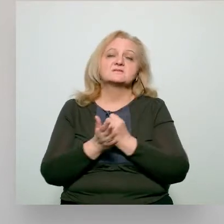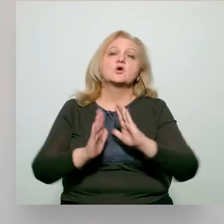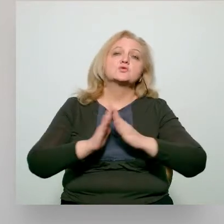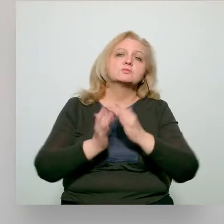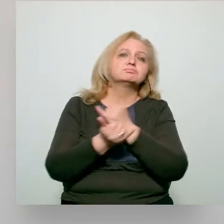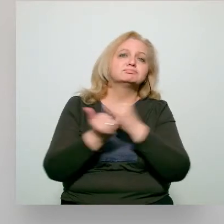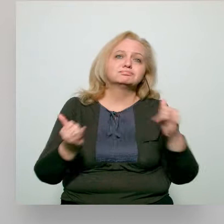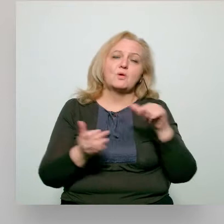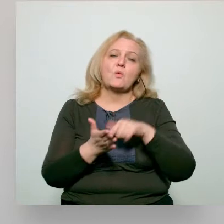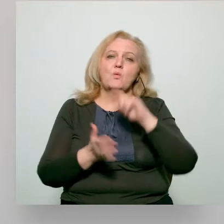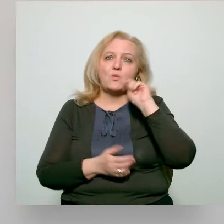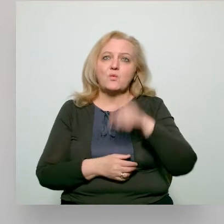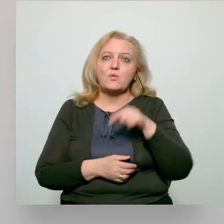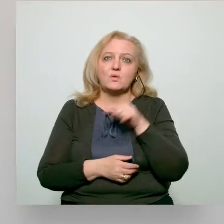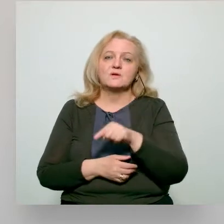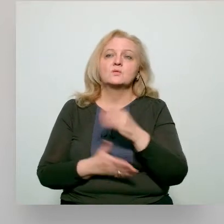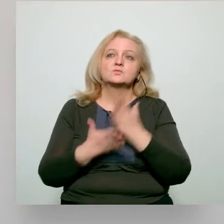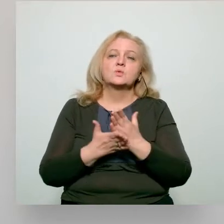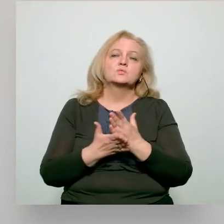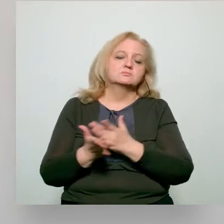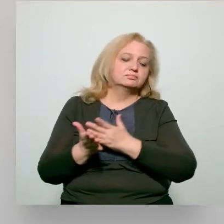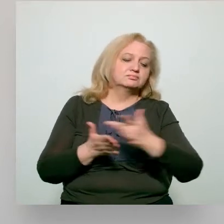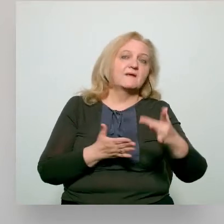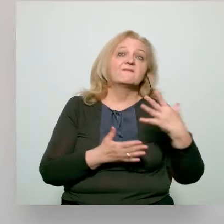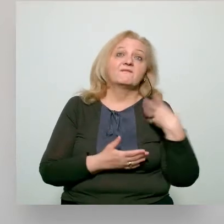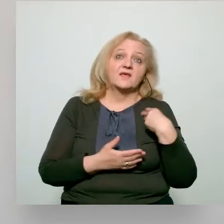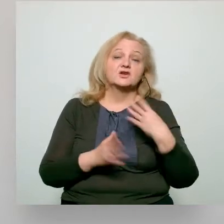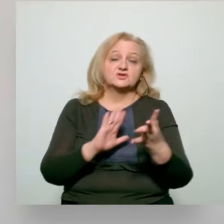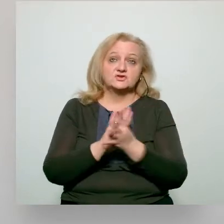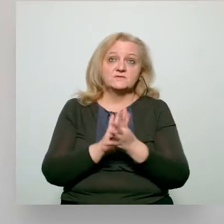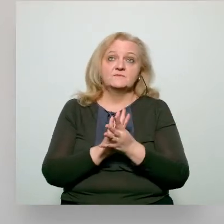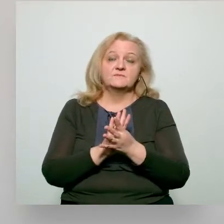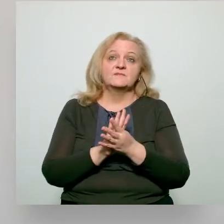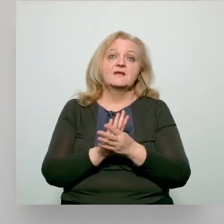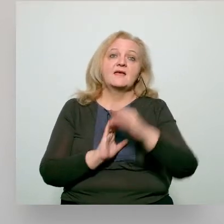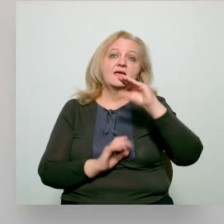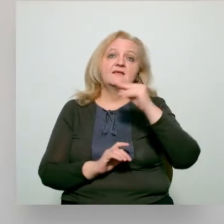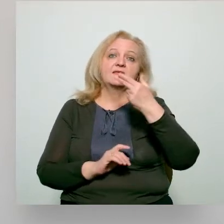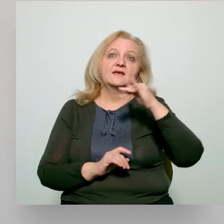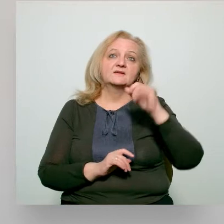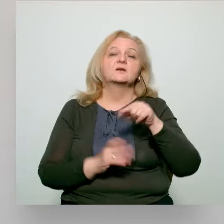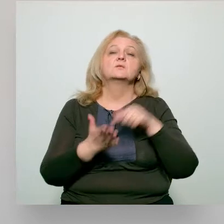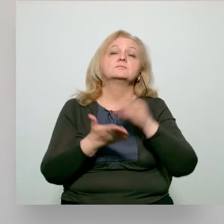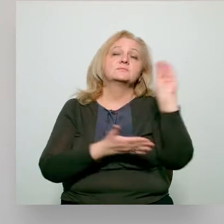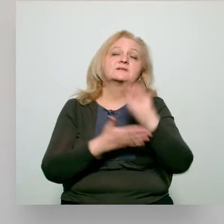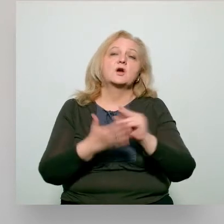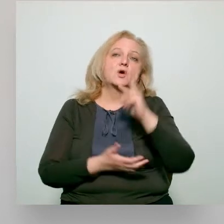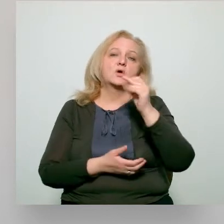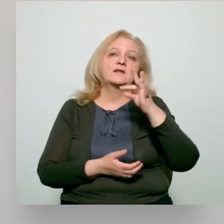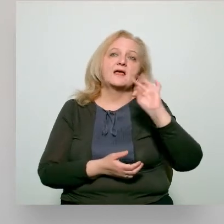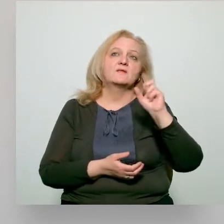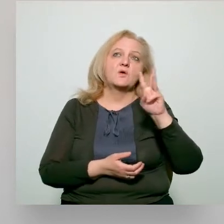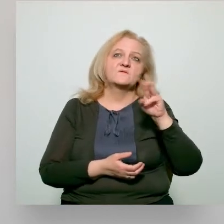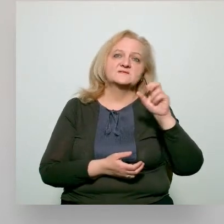już wyszła w wiek XIX Eneidą, napisaną przez Iwana Kotlarowskiego. To taka